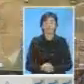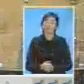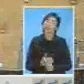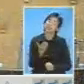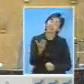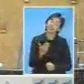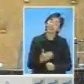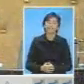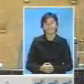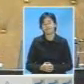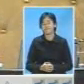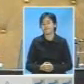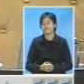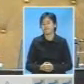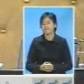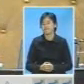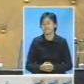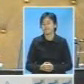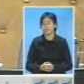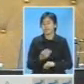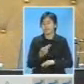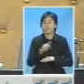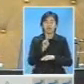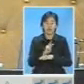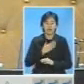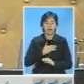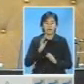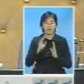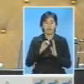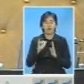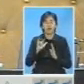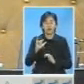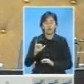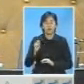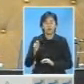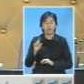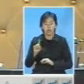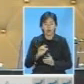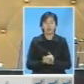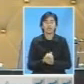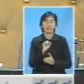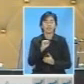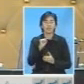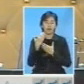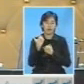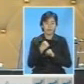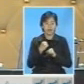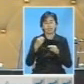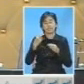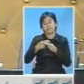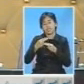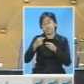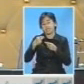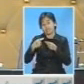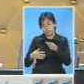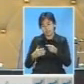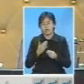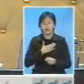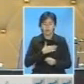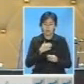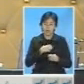เชิญครับ ท่านประธานที่เคารพครับบุญยอดสุขินไทยประชาธิปัตย์บัญชีรายชื่อนะครับผมอยากให้บรรยากาศของการประชุมเนี่ยไปได้ด้